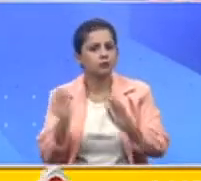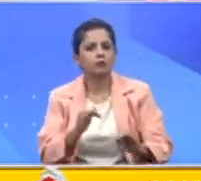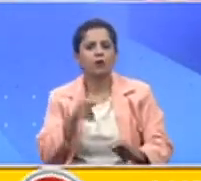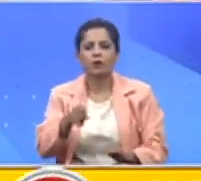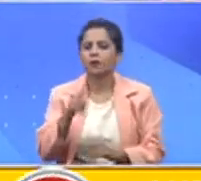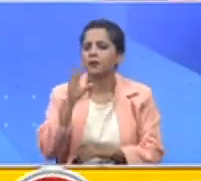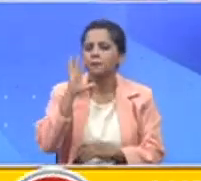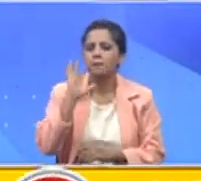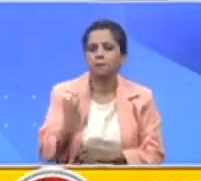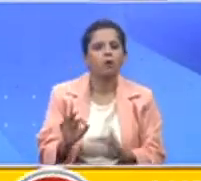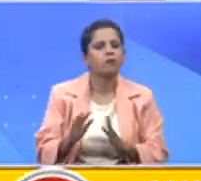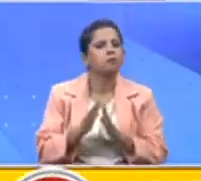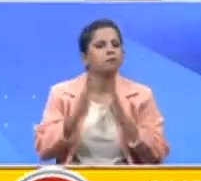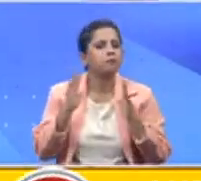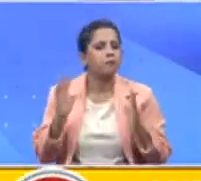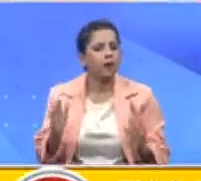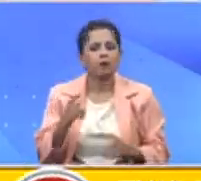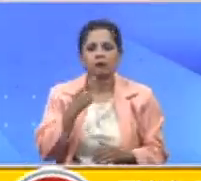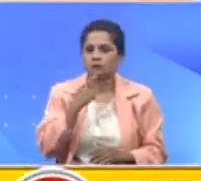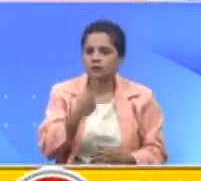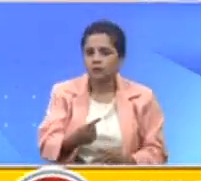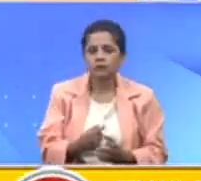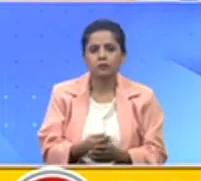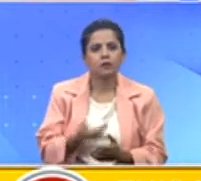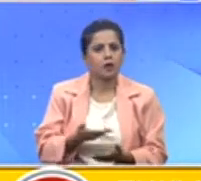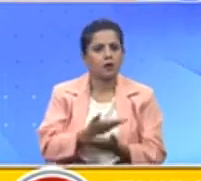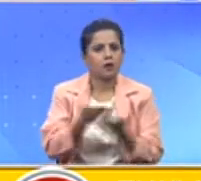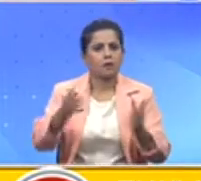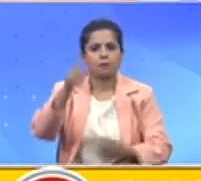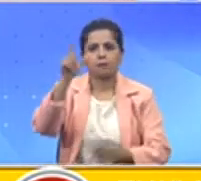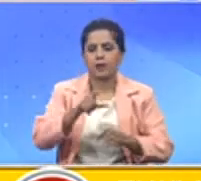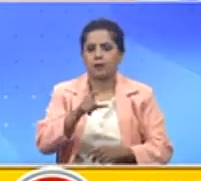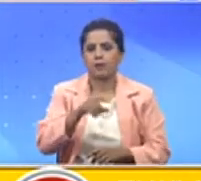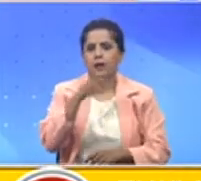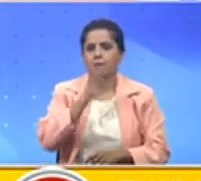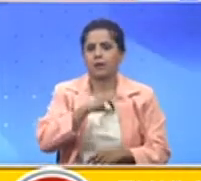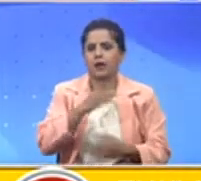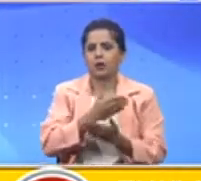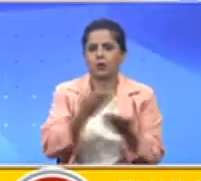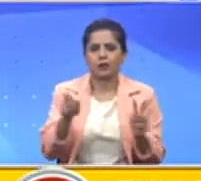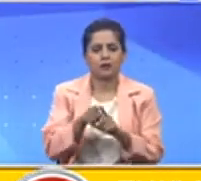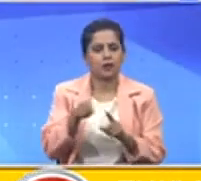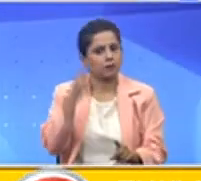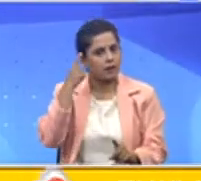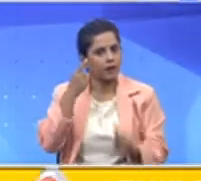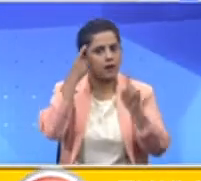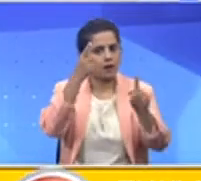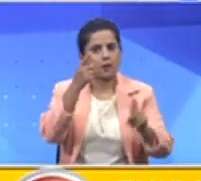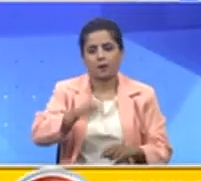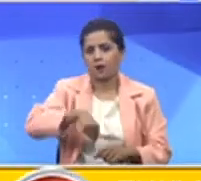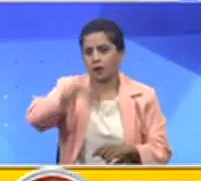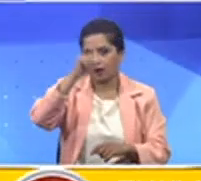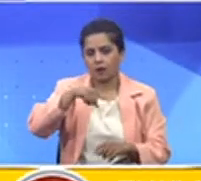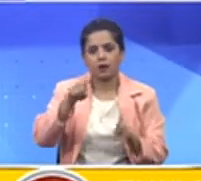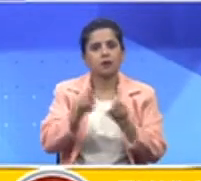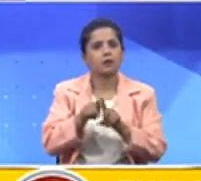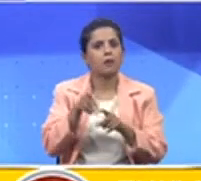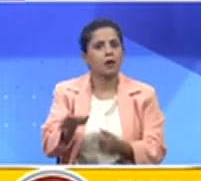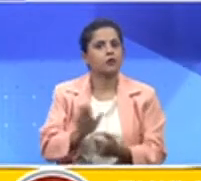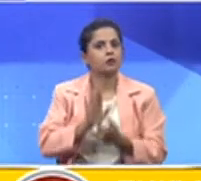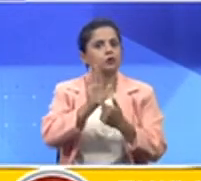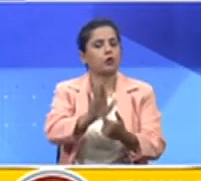ही एहम होती है सरवजन हिताय की यही भावना भारत की पहचान भी है